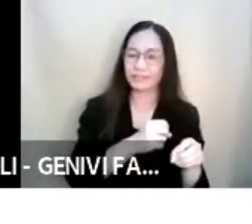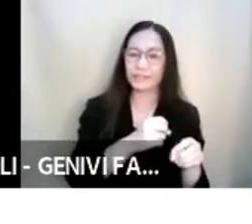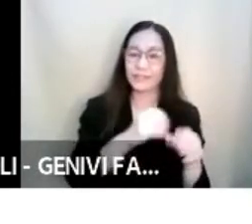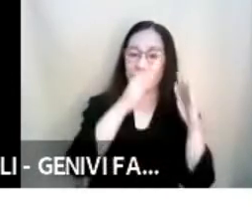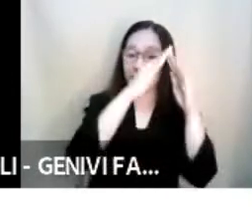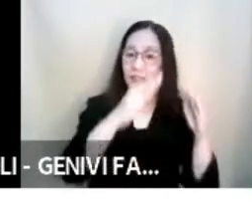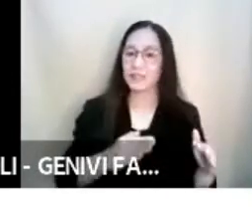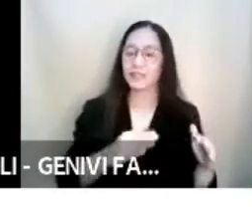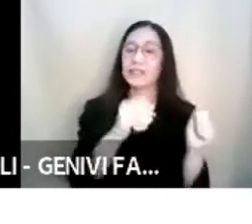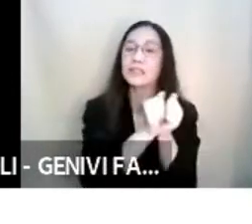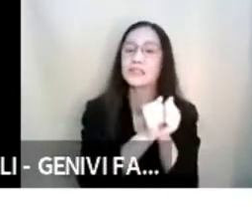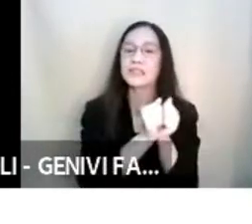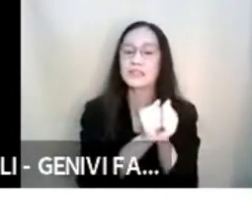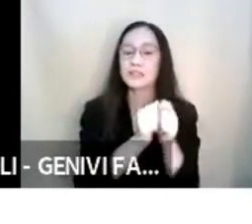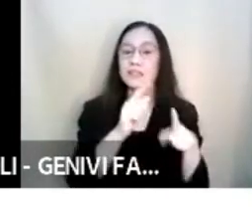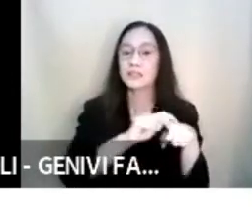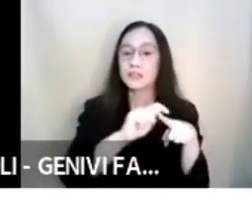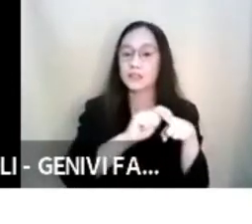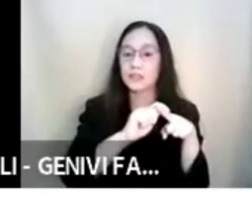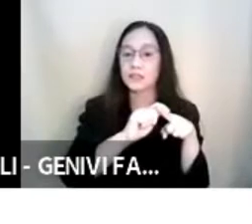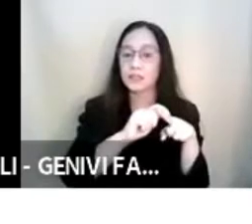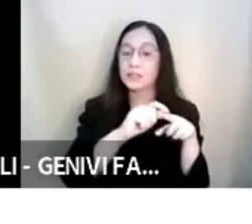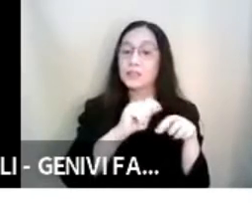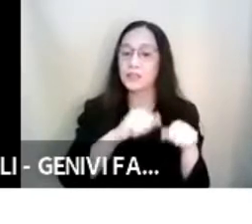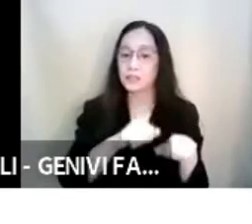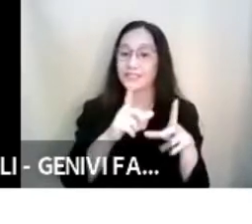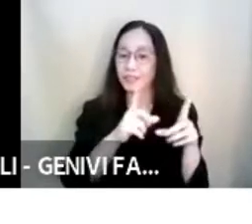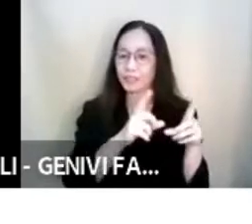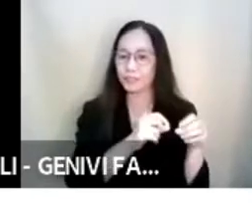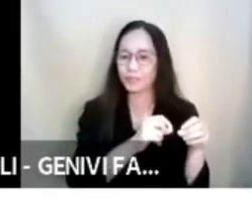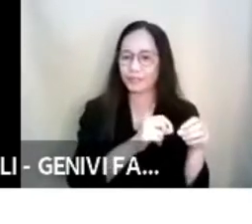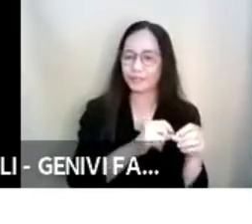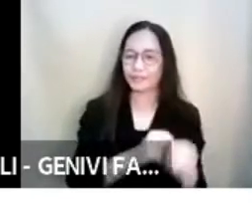Yun po, no, kasama yan sa training na pwede natin gawin sa kanila.